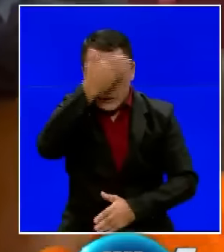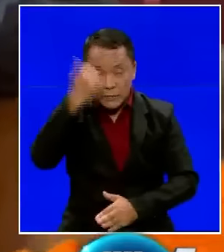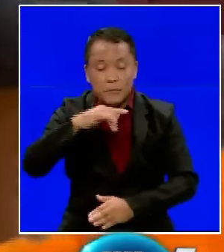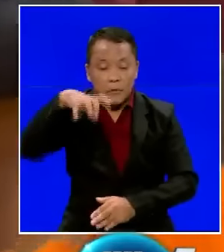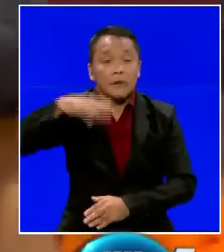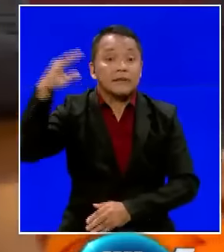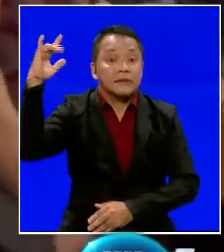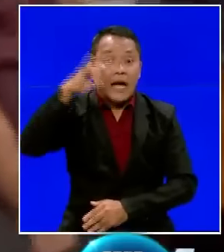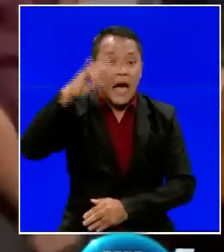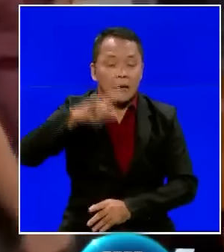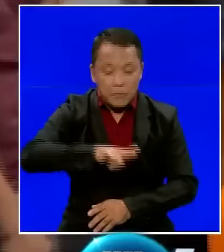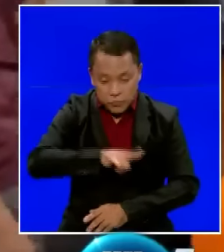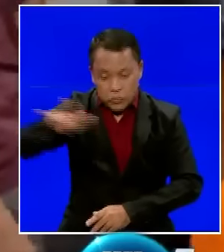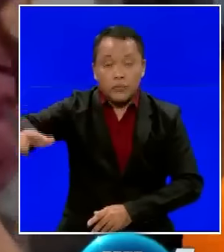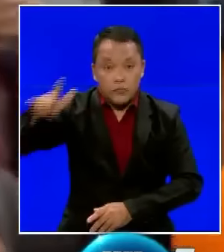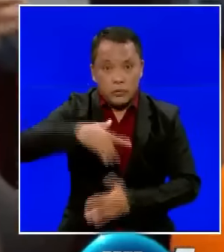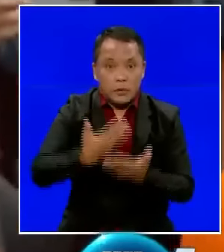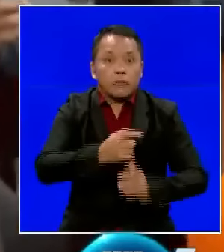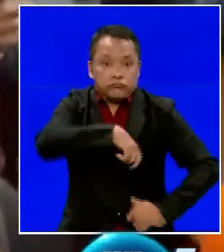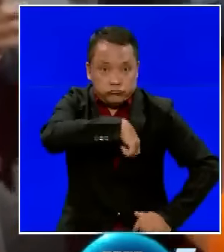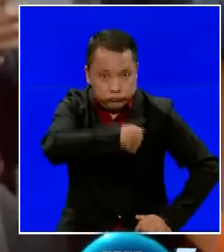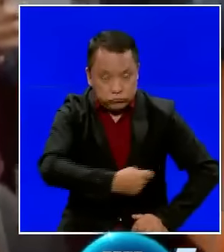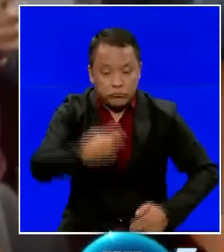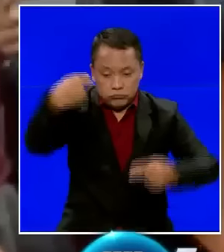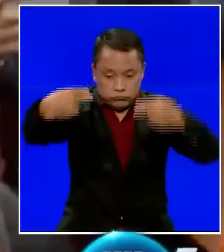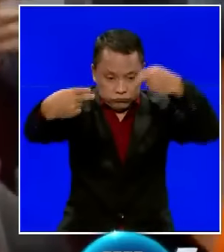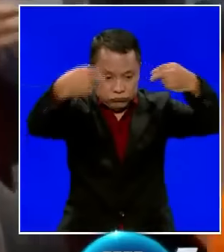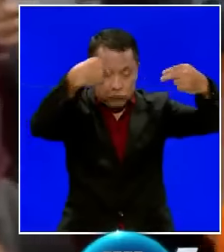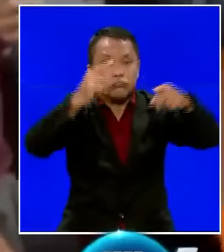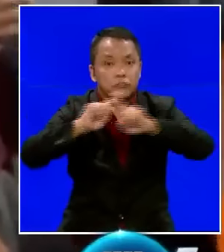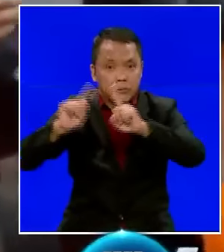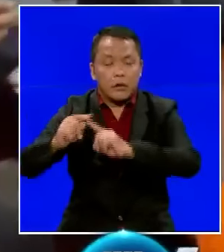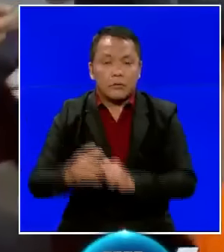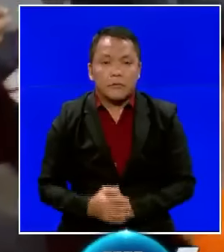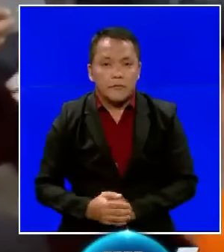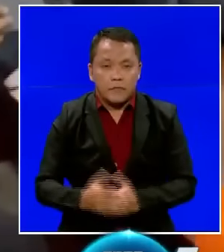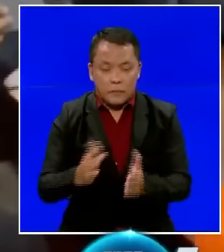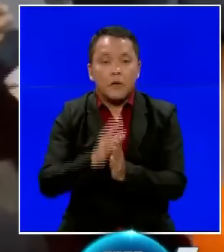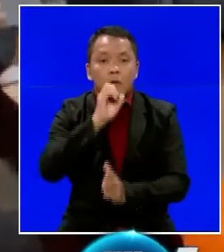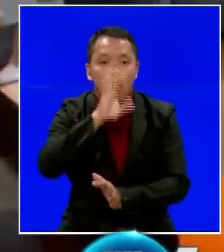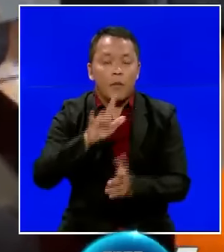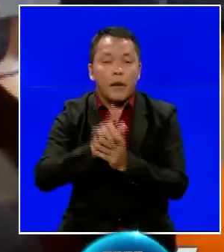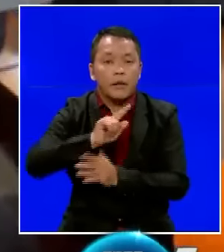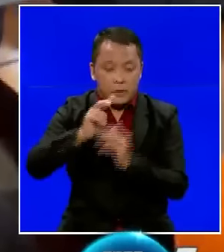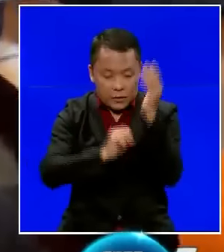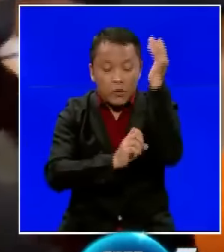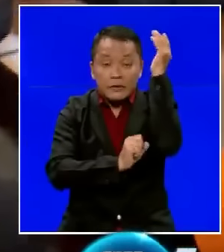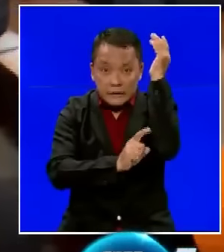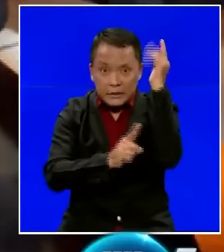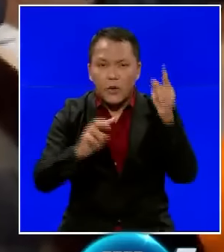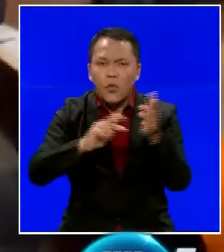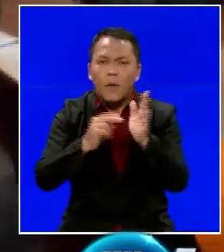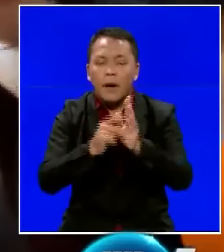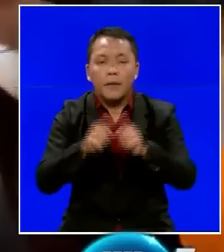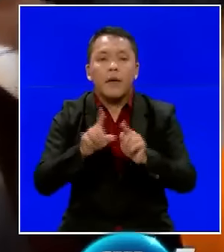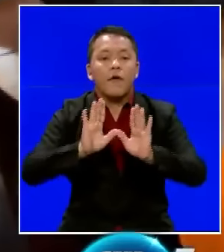าศบินไปมามันก็หลายตังค์และต้องติดกล้องวงจรปิดเข้าไปอีกเนี่ยนะส่วนที่บอกจะไปที่นครศรีธรรมราชเพราะว่า